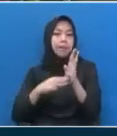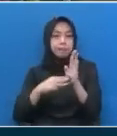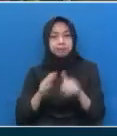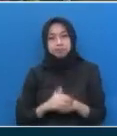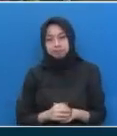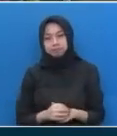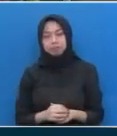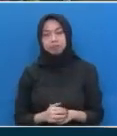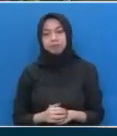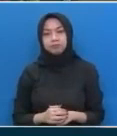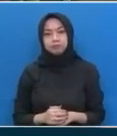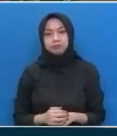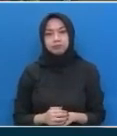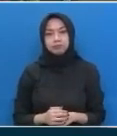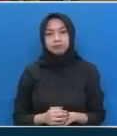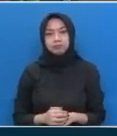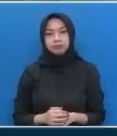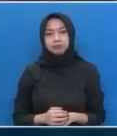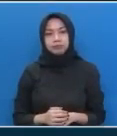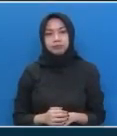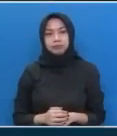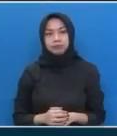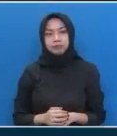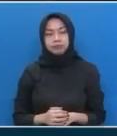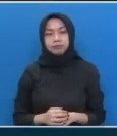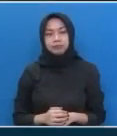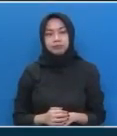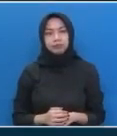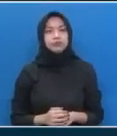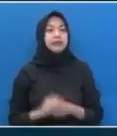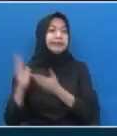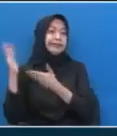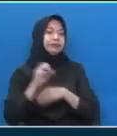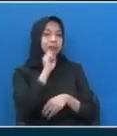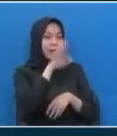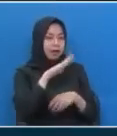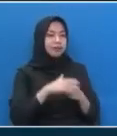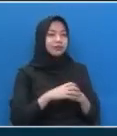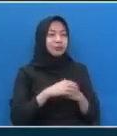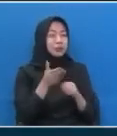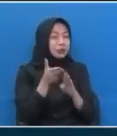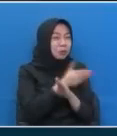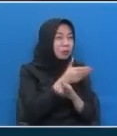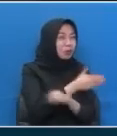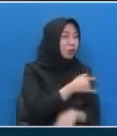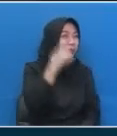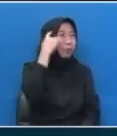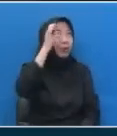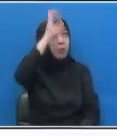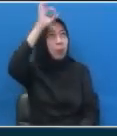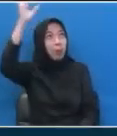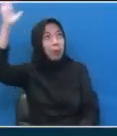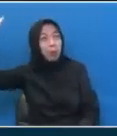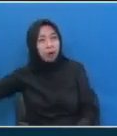dan kuat Ma'ruf tidak pernah terbayangkan sebelumnya kehidupan saya yang